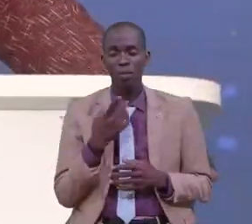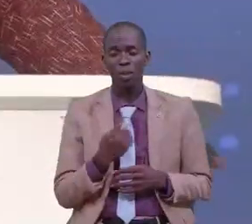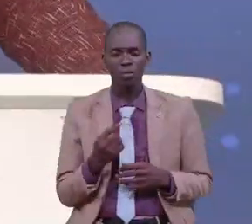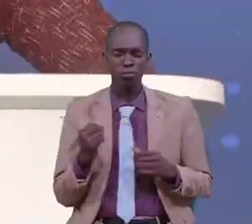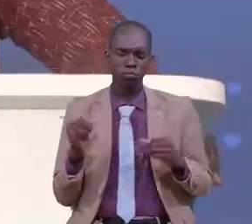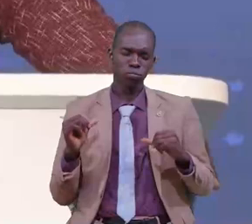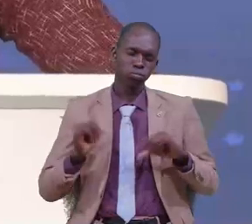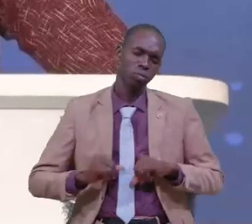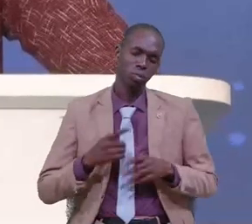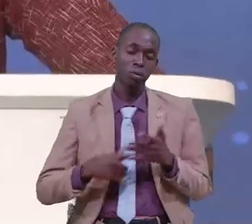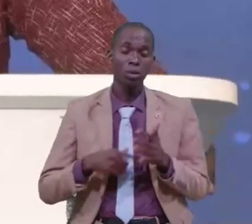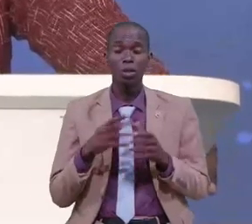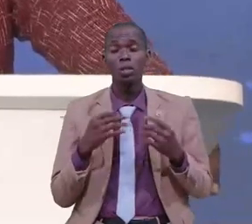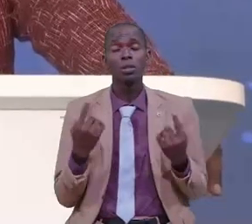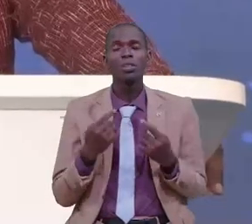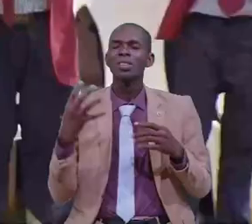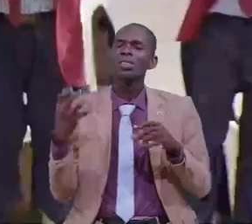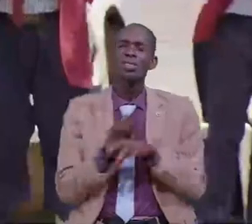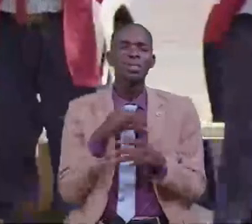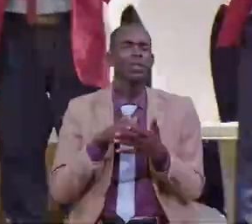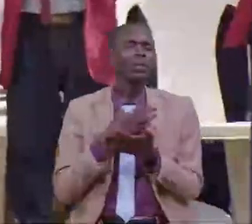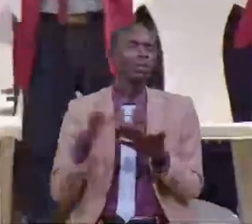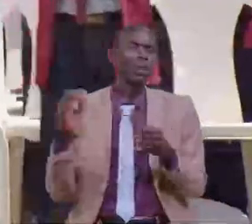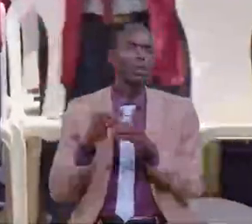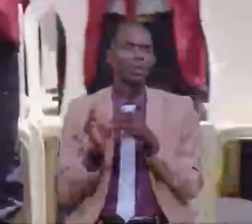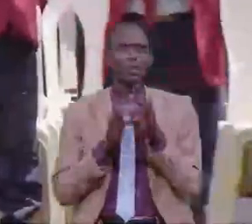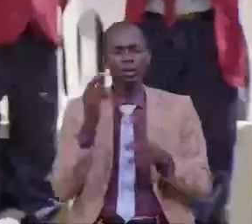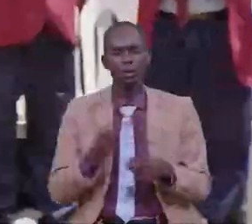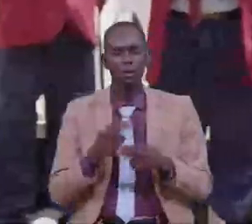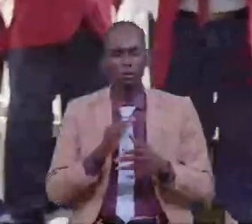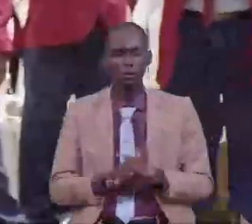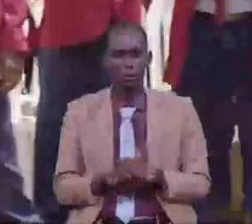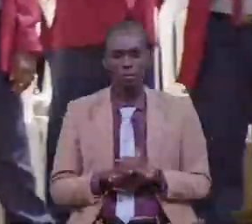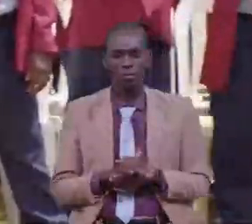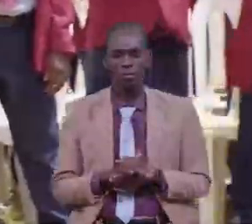La condamnation du péché, ôte-les au nom de Jésus.